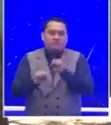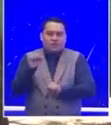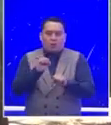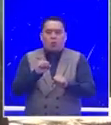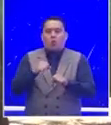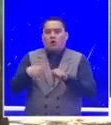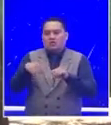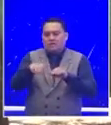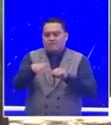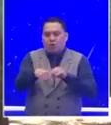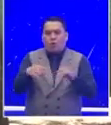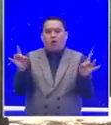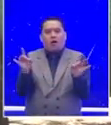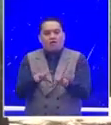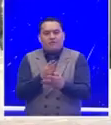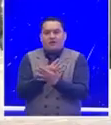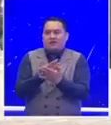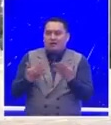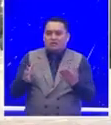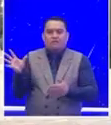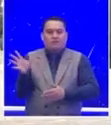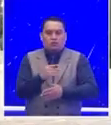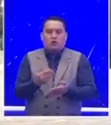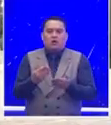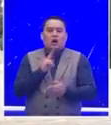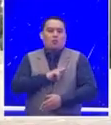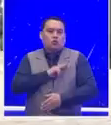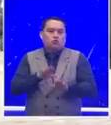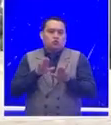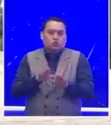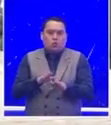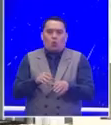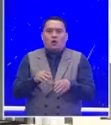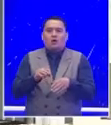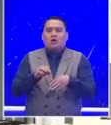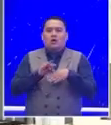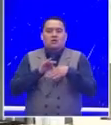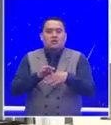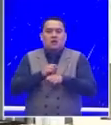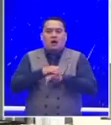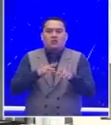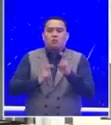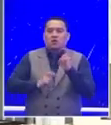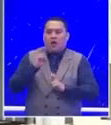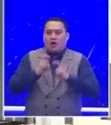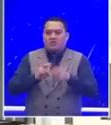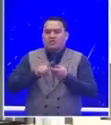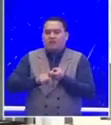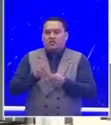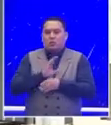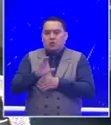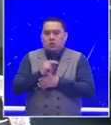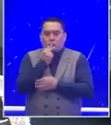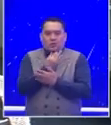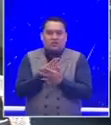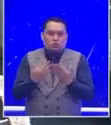красоты, интернет-клубов, кафе и ресторанов. Последние будут работать только на вынос. Запрет не распространяется на предприятия, связанных с производством